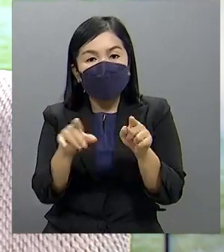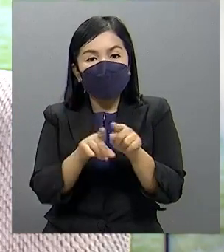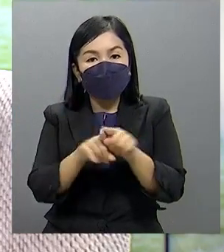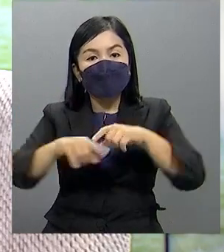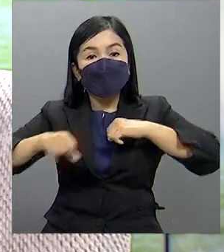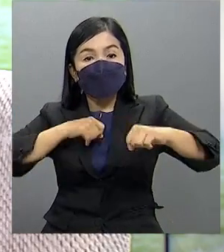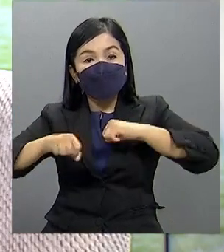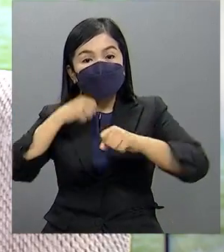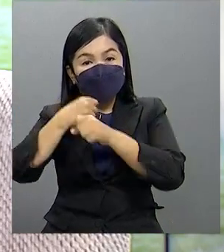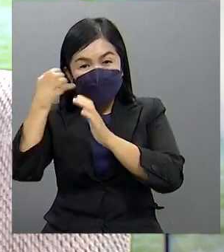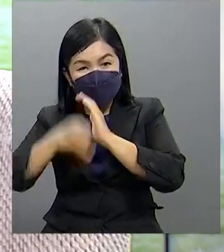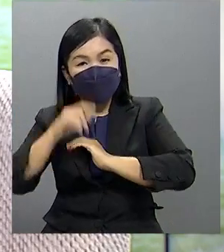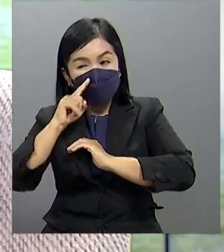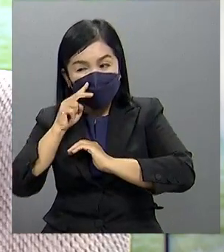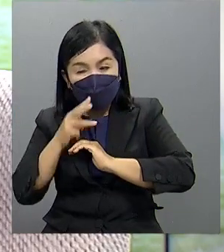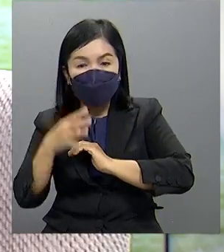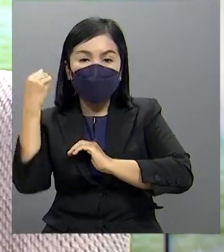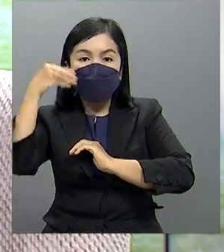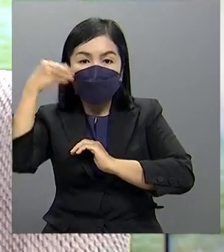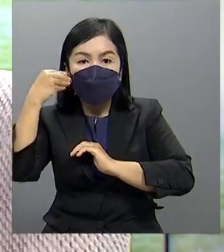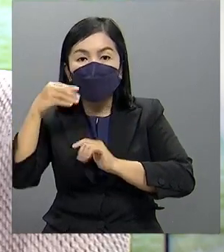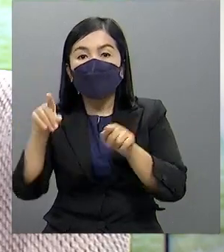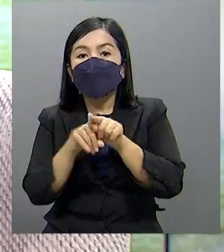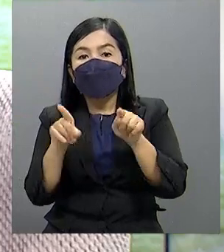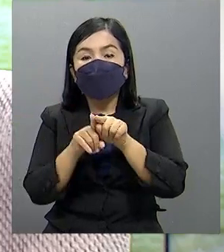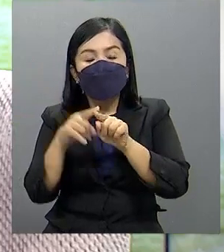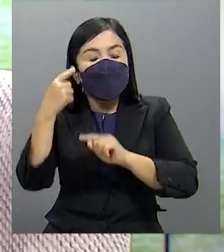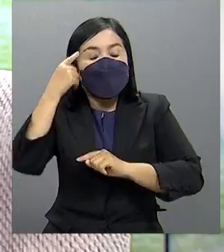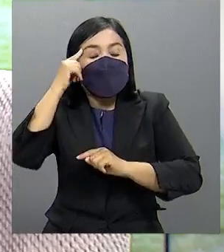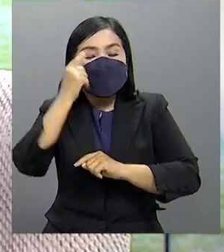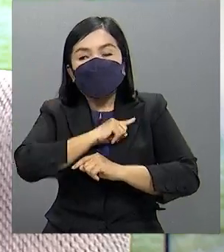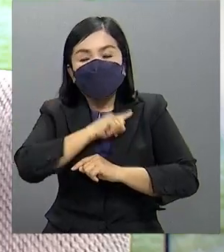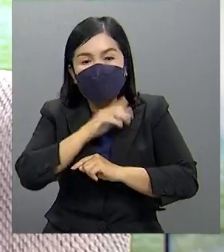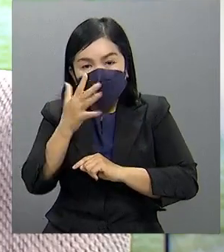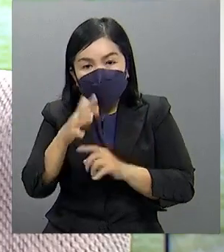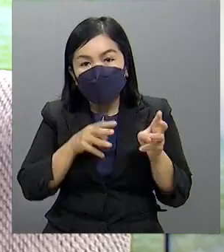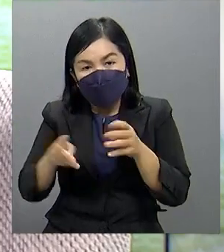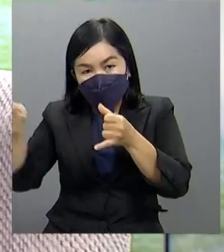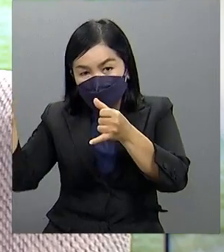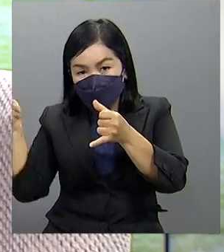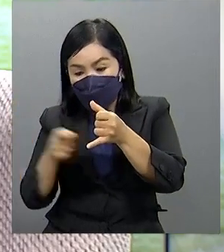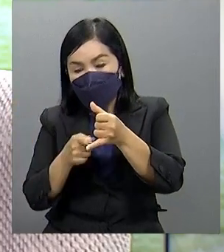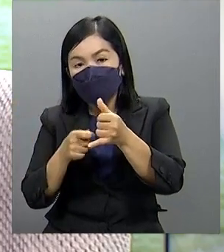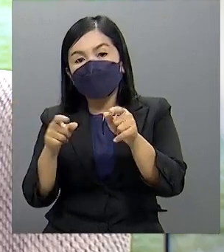ผิดซ้ำซ้อนเนี่ยนะก็ถือว่าอยู่ในข่ายของการไม่รู้สำนึกนะคะเพราะฉะนั้นโทษที่ได้รับเนี่ยก็ถือว่าได้รับโห